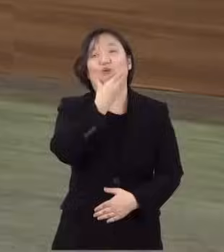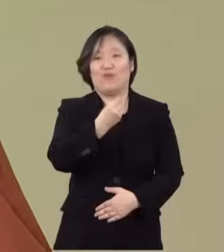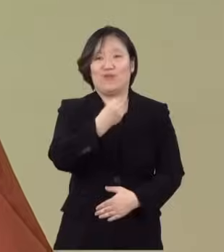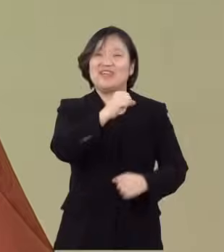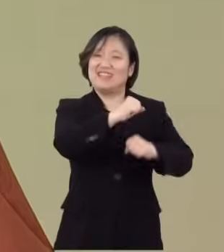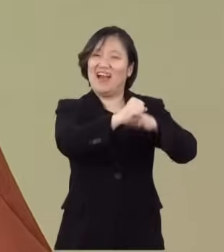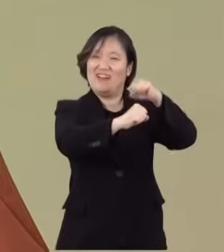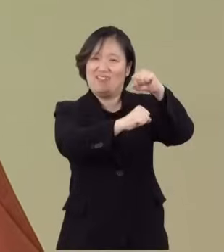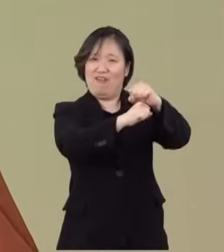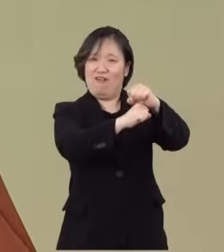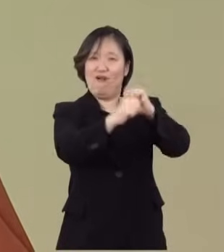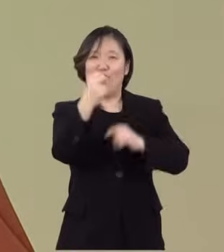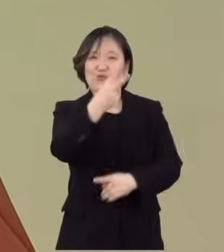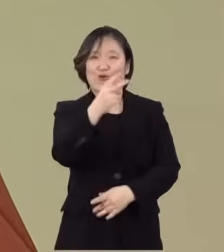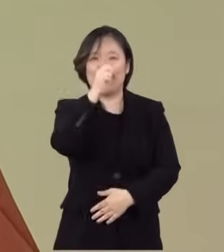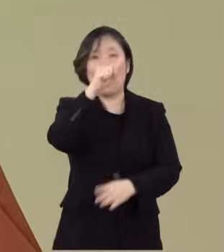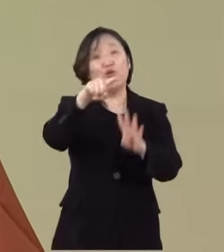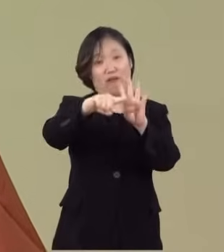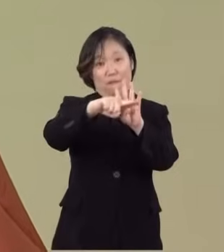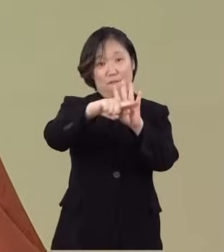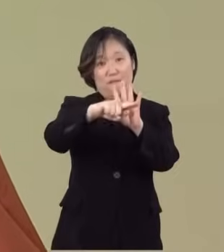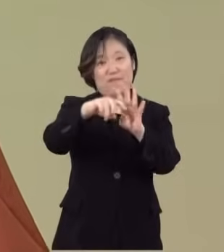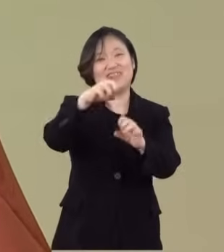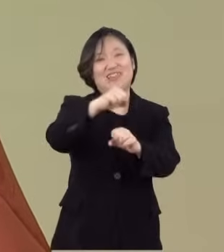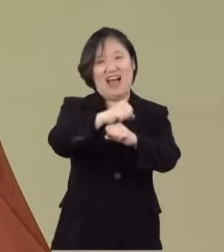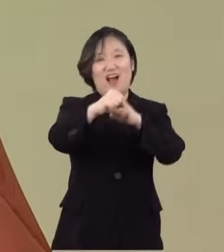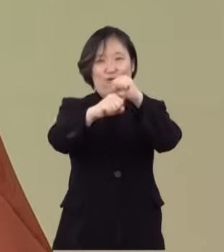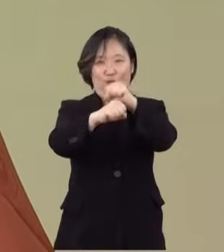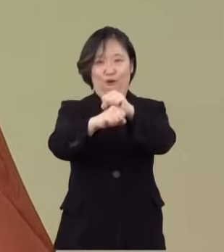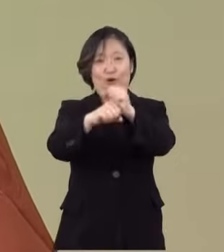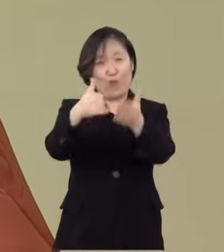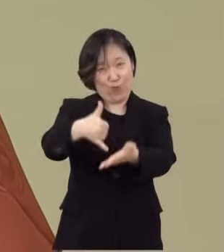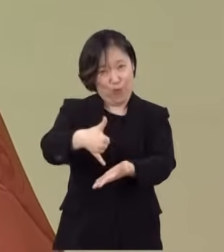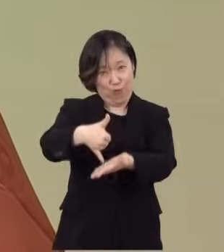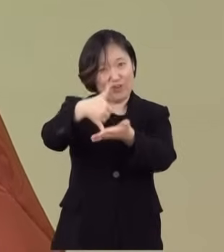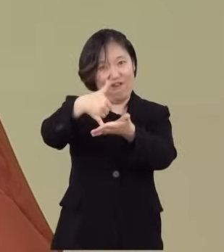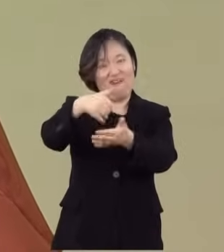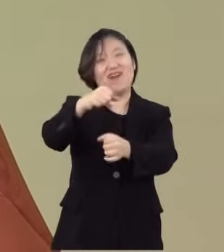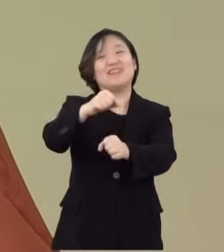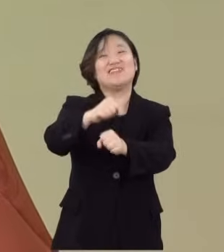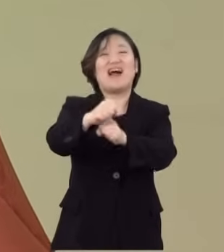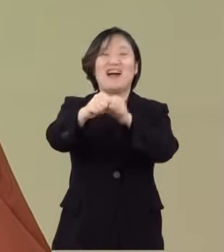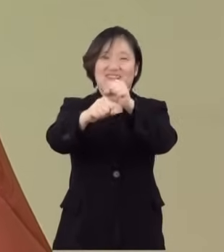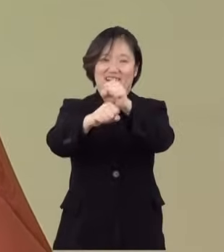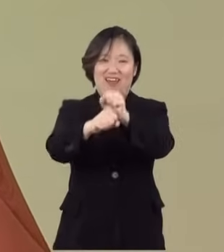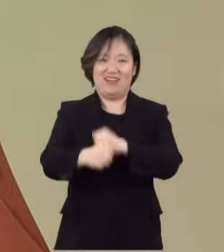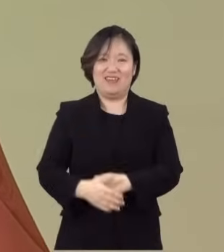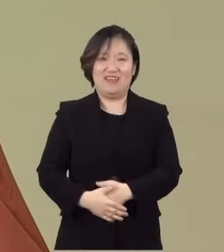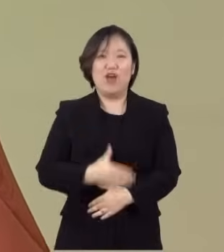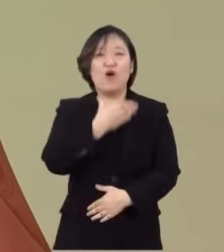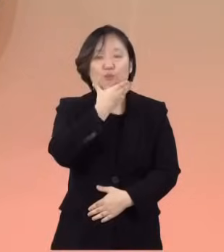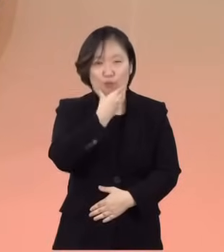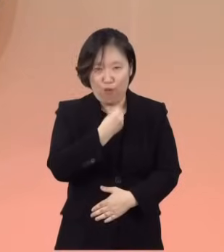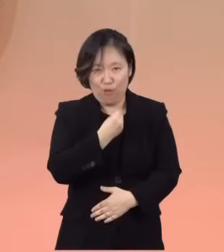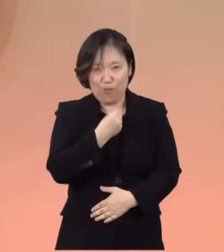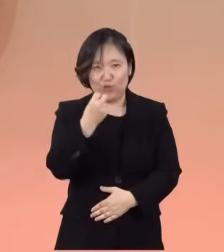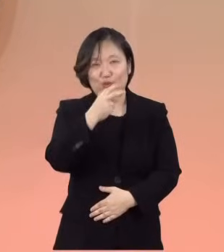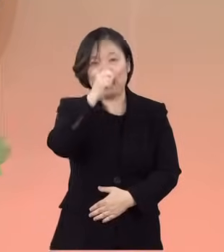싶습니까 복을 지으십시오 선업을 지으십시오 공덕을 닦으십시오